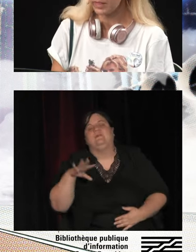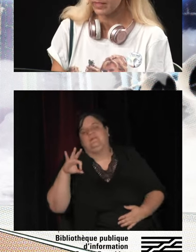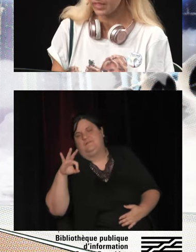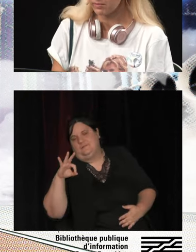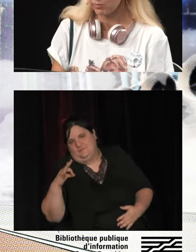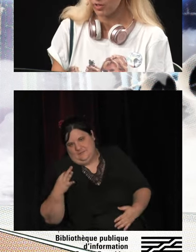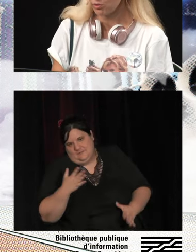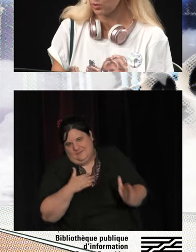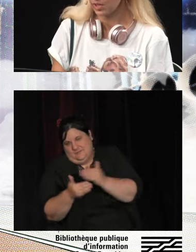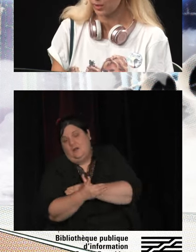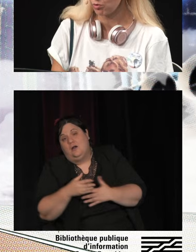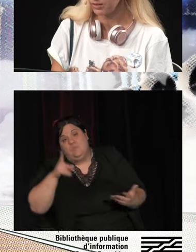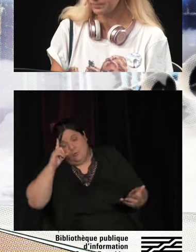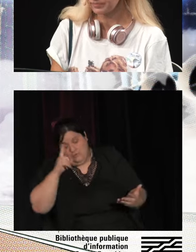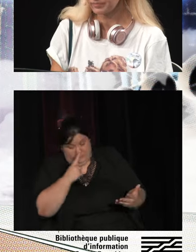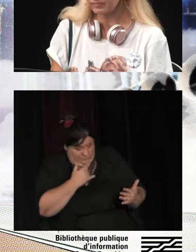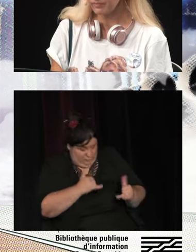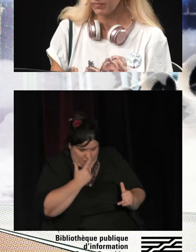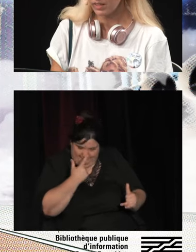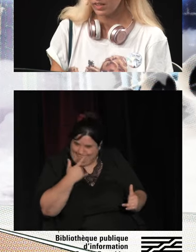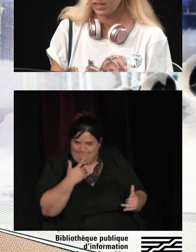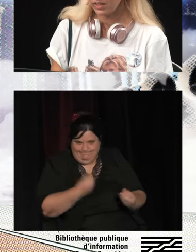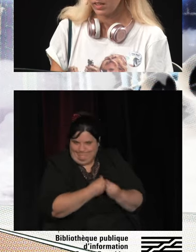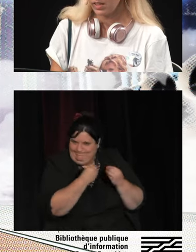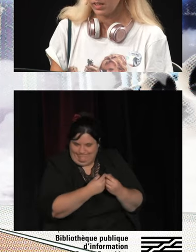Je sais pourquoi, mais c'est quand même vachement injuste de la part du jeu.